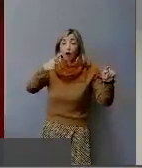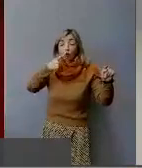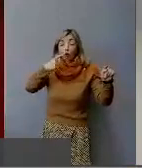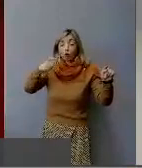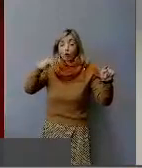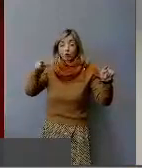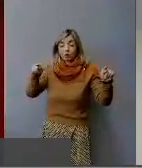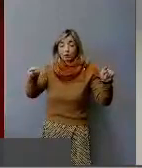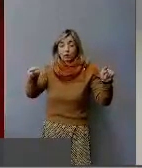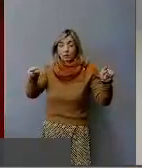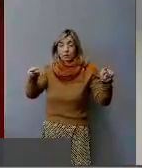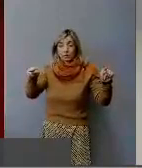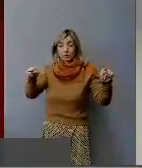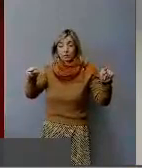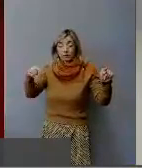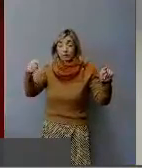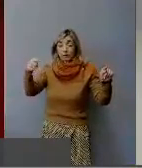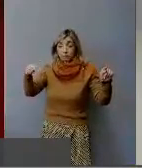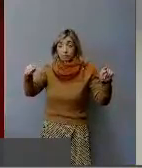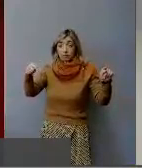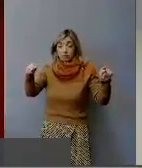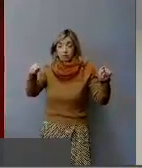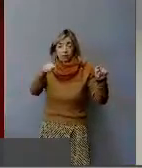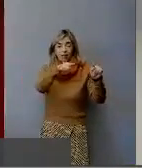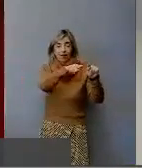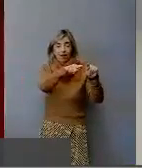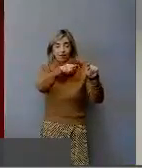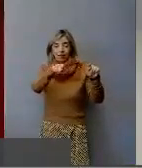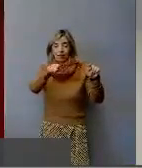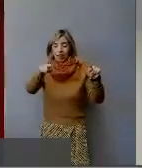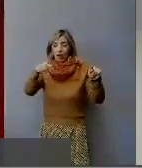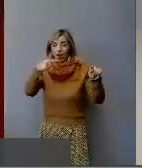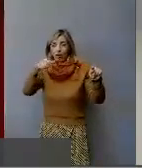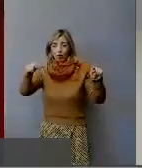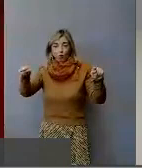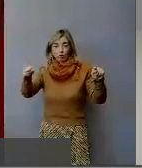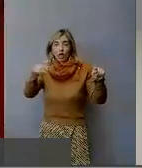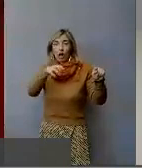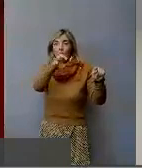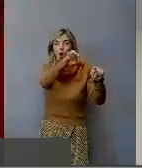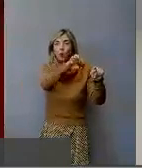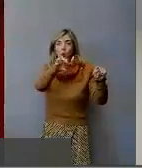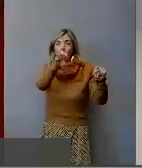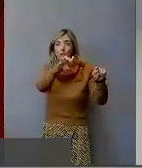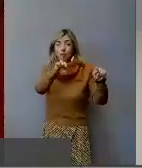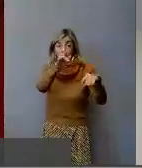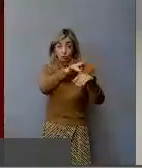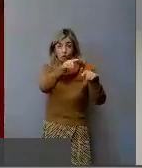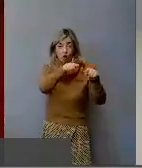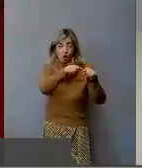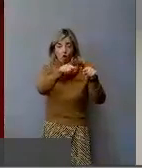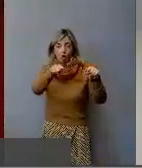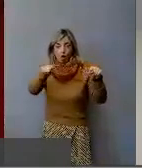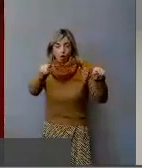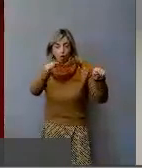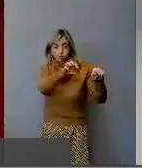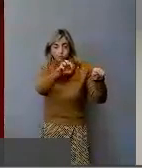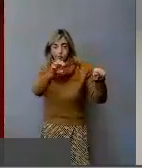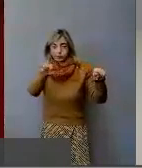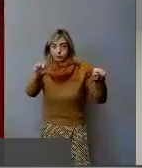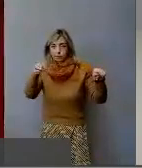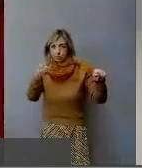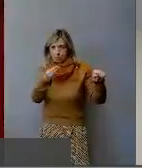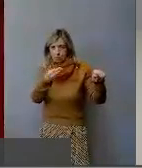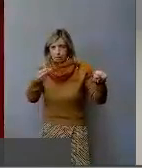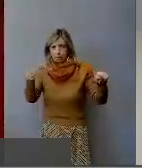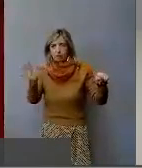amo quartieri che ricade in quella in prossimità di quella linea rossa cioè che la vanno a toccare e sono numerosi proprio mi pare anche pump